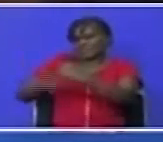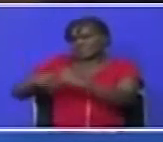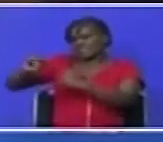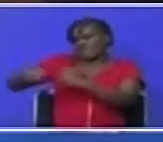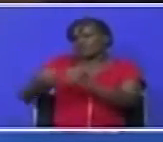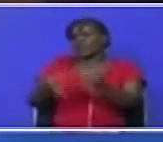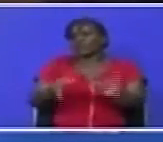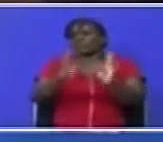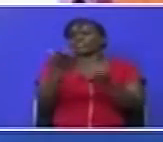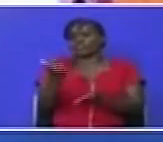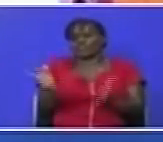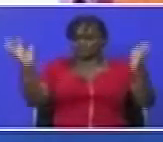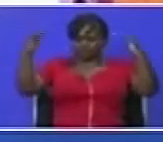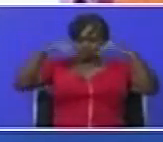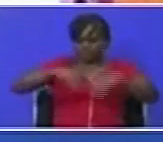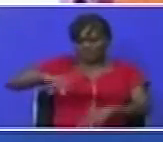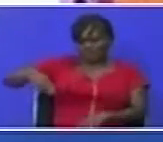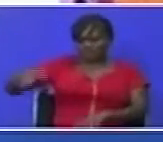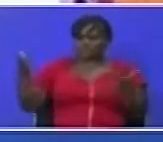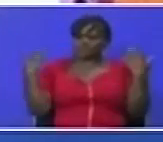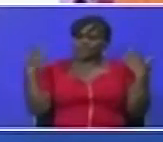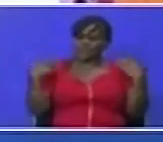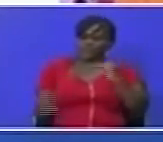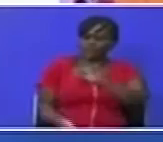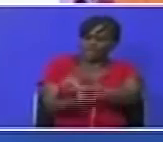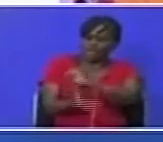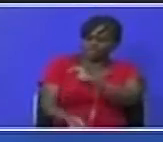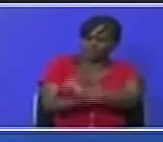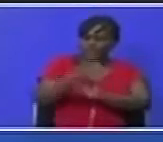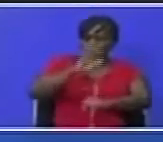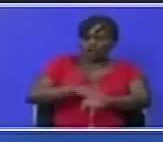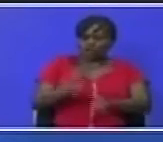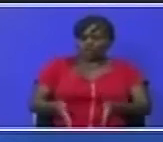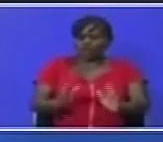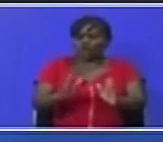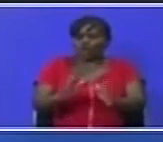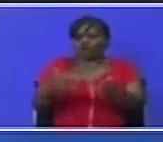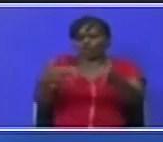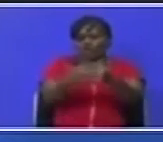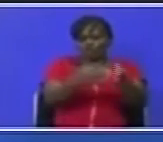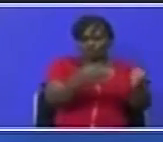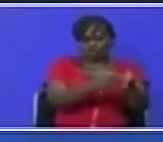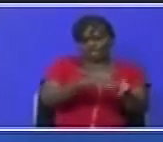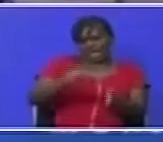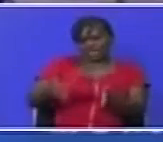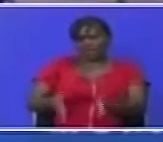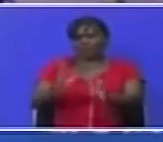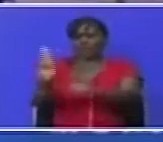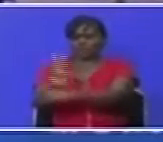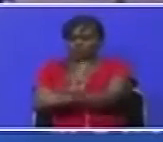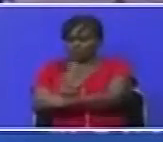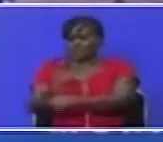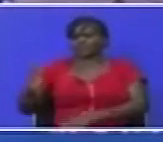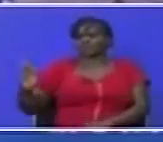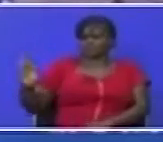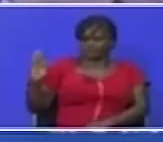kuhudhuria kongamano hilo. Serikali ya kaunti ya Meru itatoa maelezo kuhusu barabara zitakazofungwa na njia mbadala zitakazotumika. Usalama